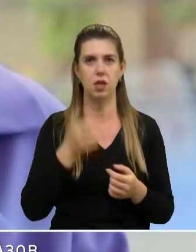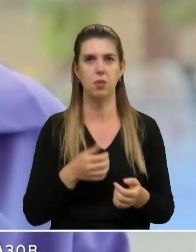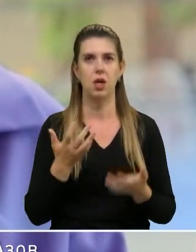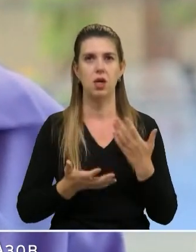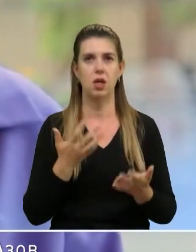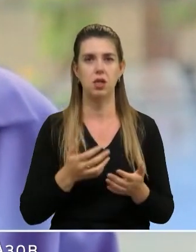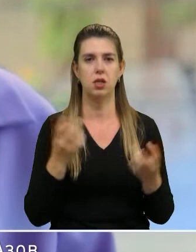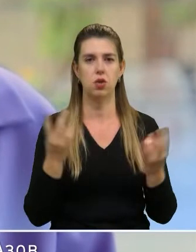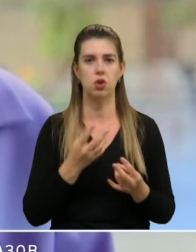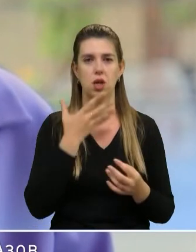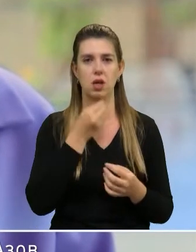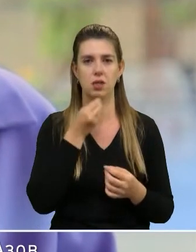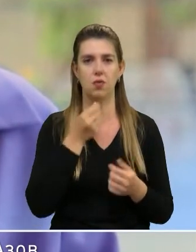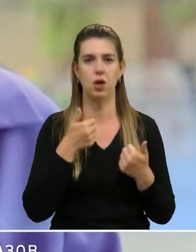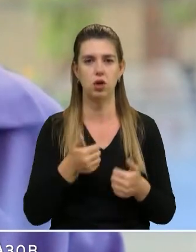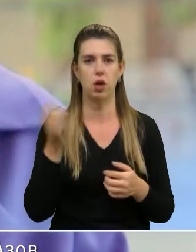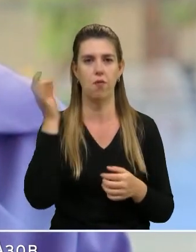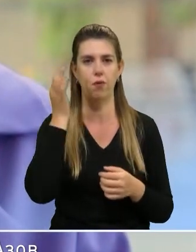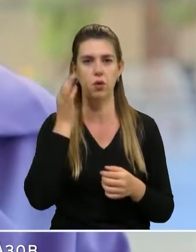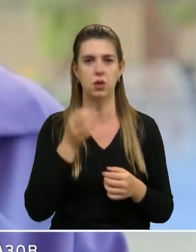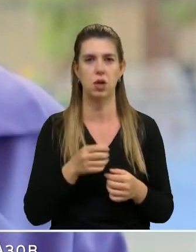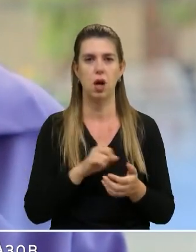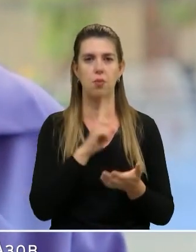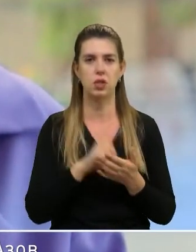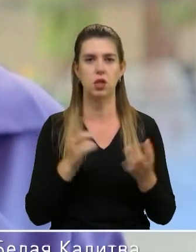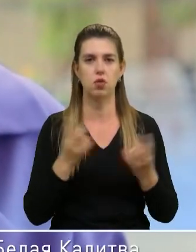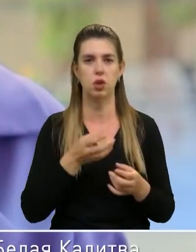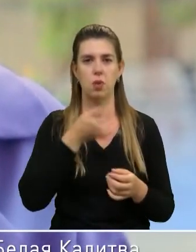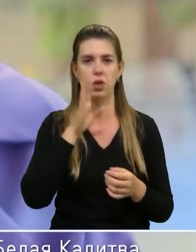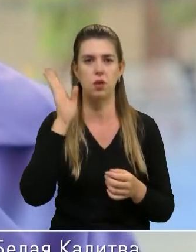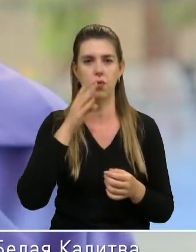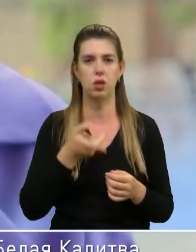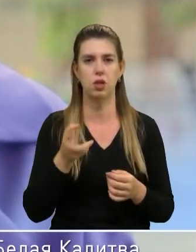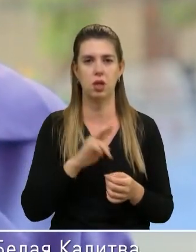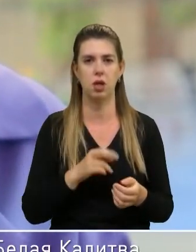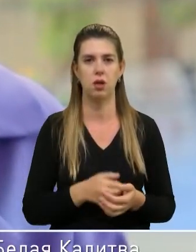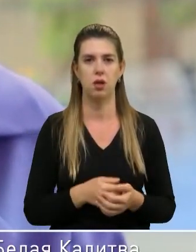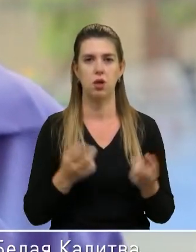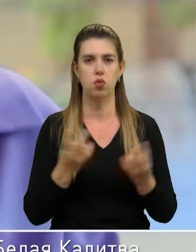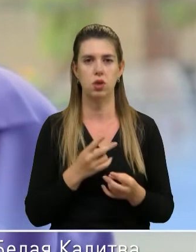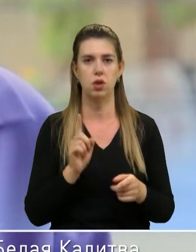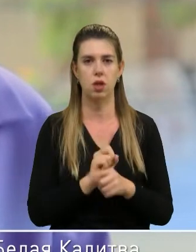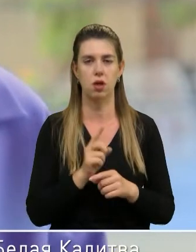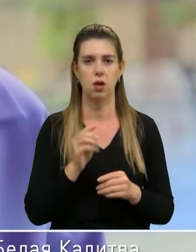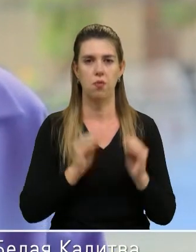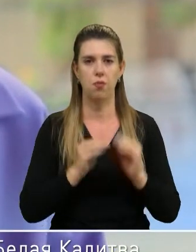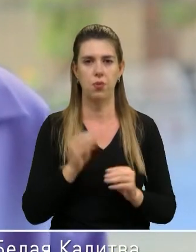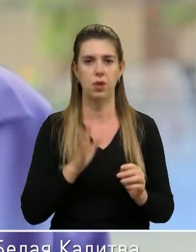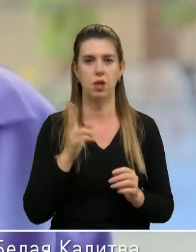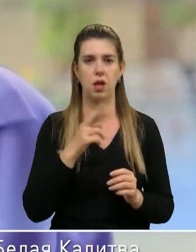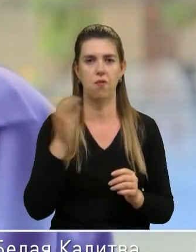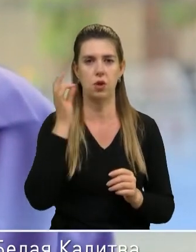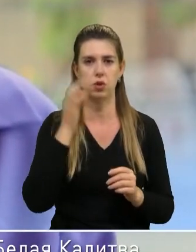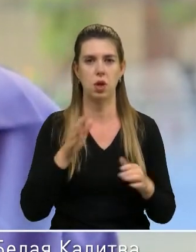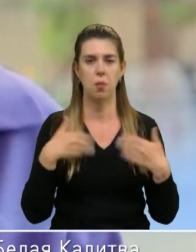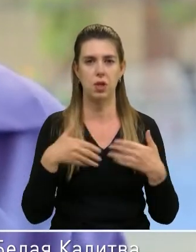Если нужны красивые, хорошие волосы, обязательно нужно пить воду для нужного количества компонентов и